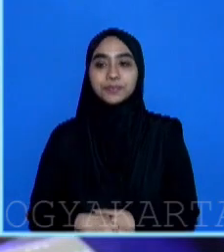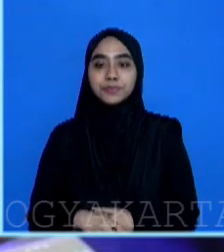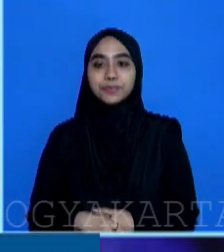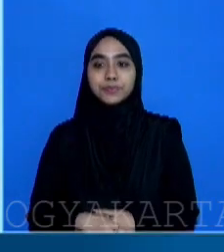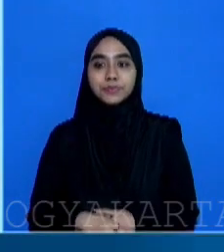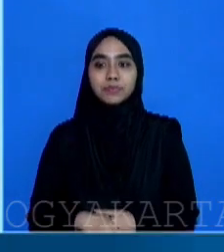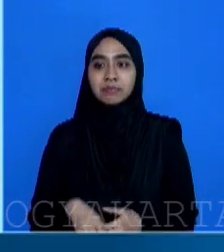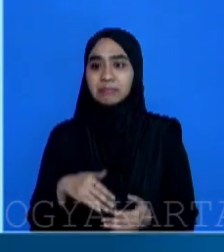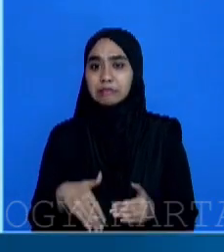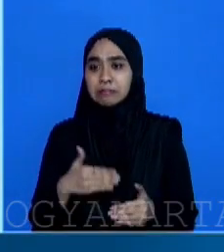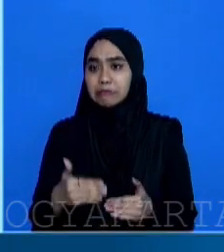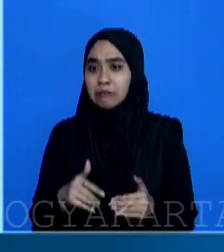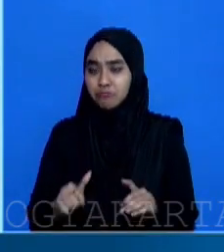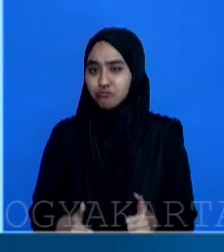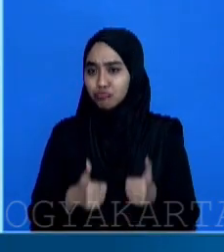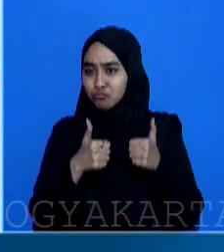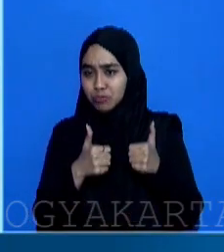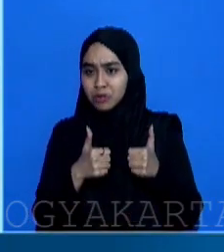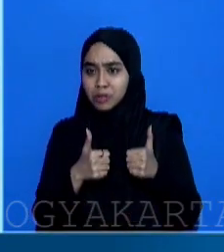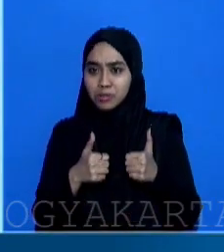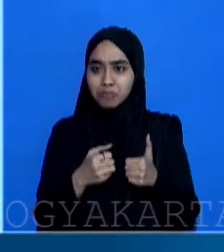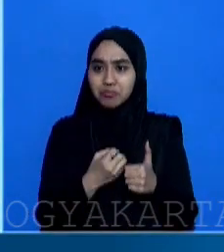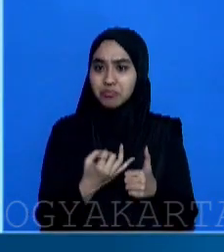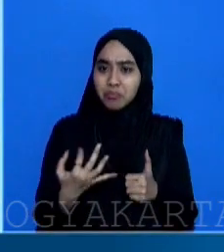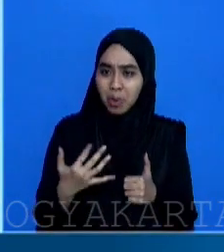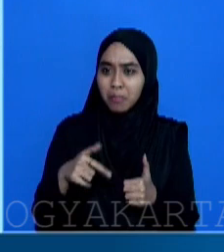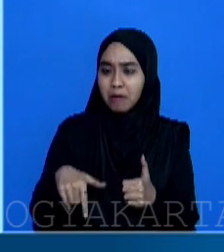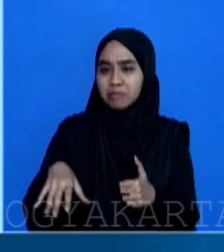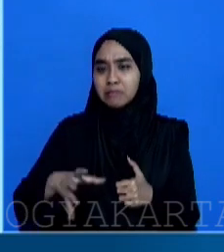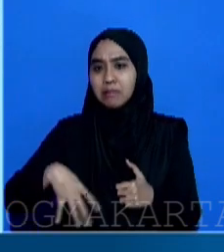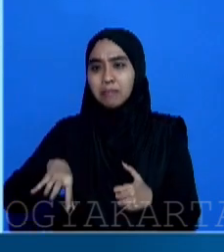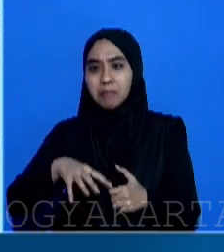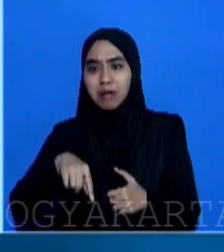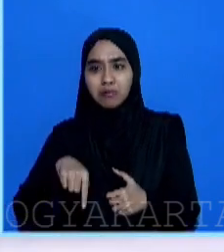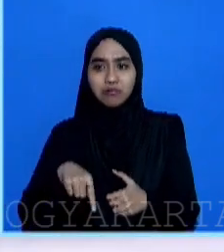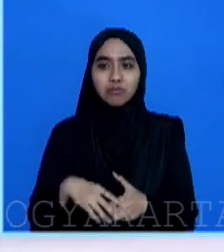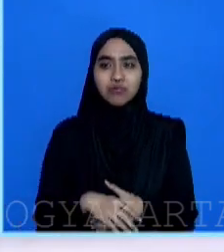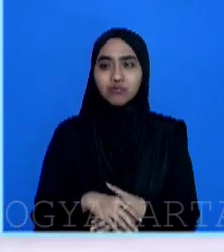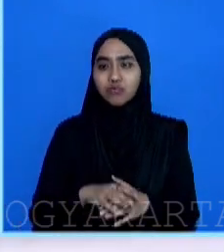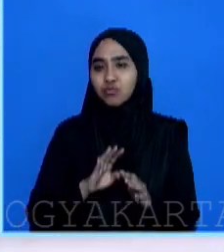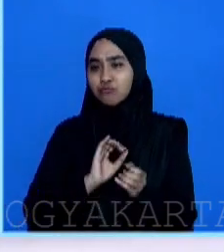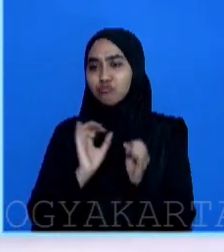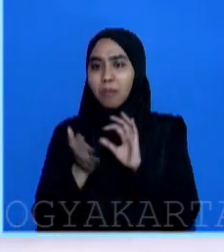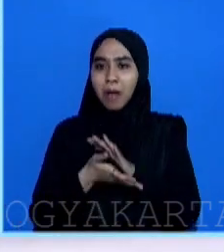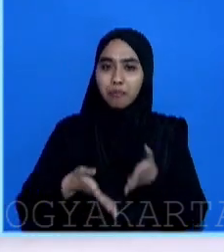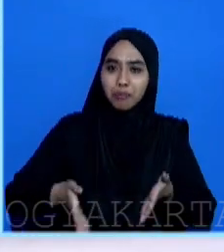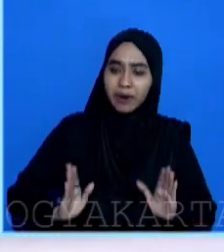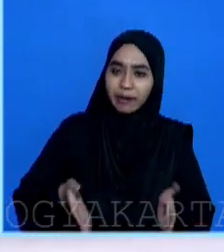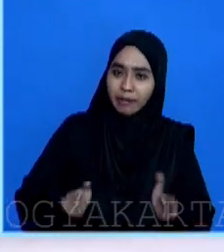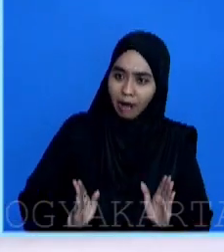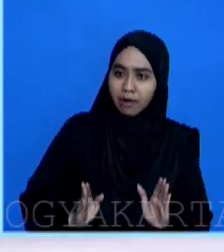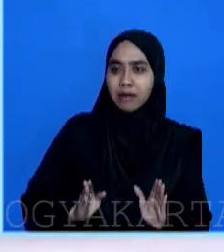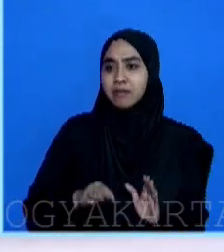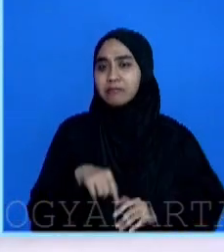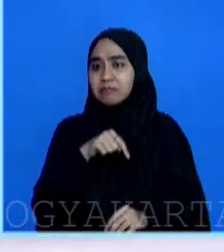Saudara, setelah sukses di beberapa kota seperti Surabaya dan Medan, Robopark Indonesia hadir di Daerah Istimewa